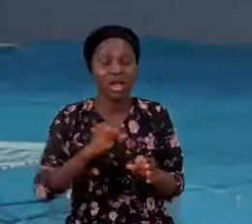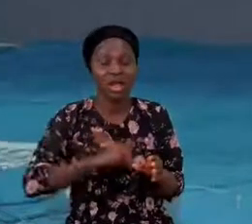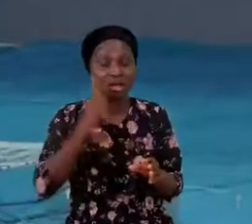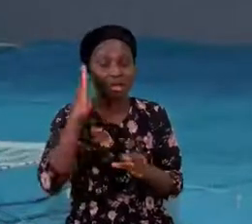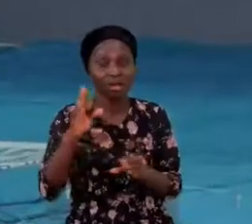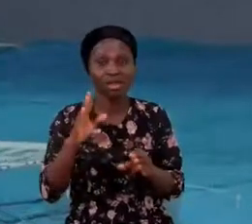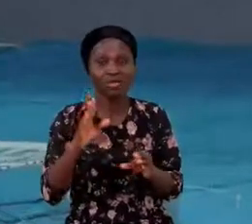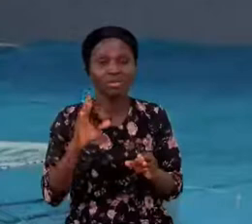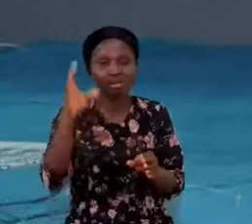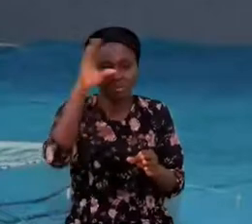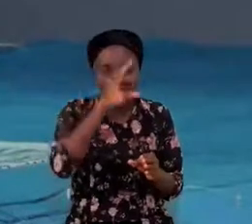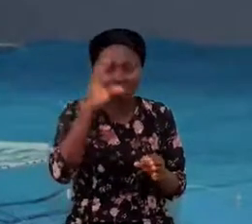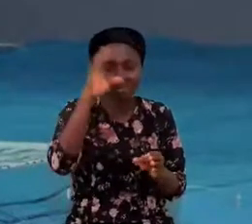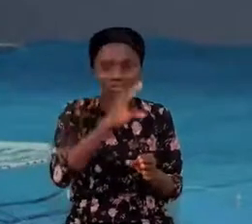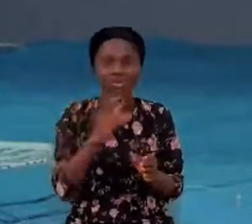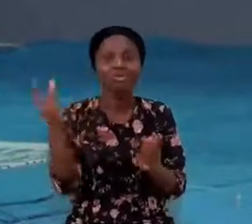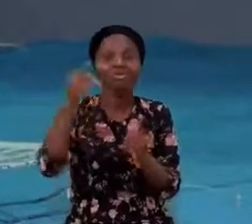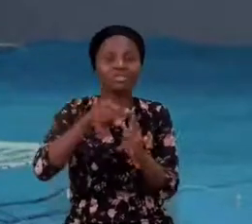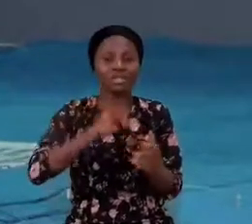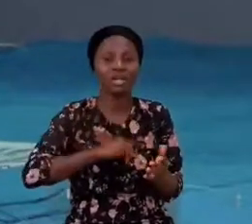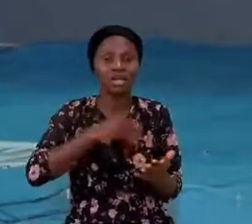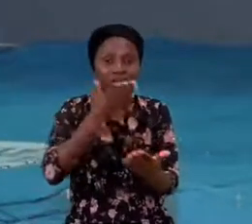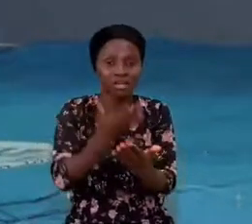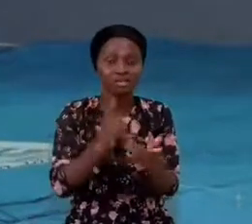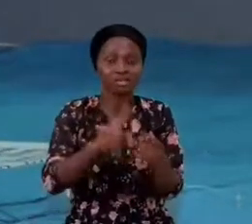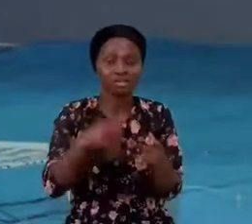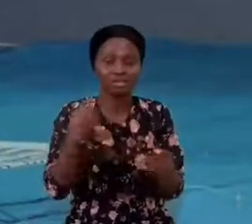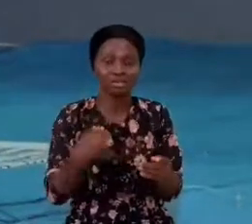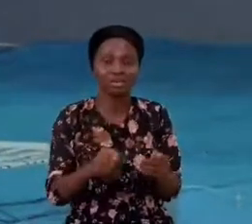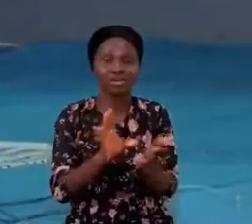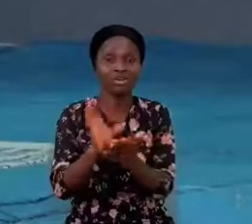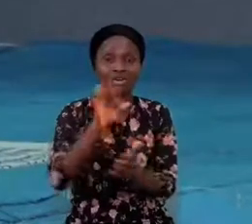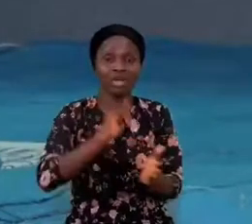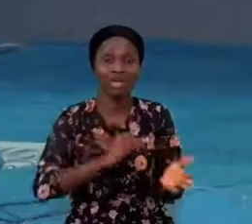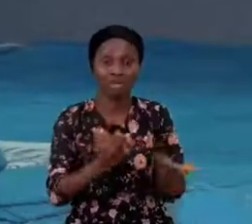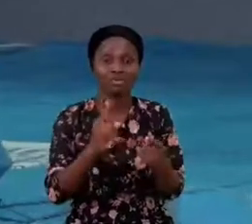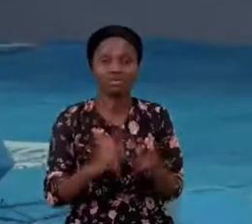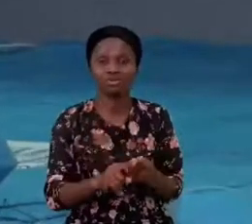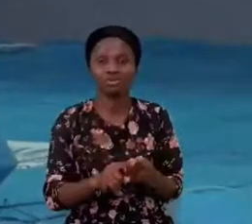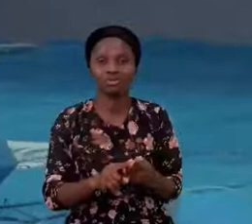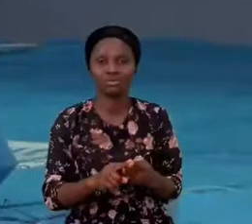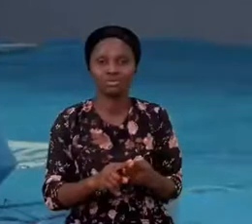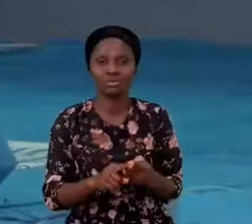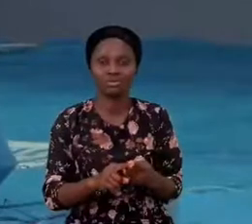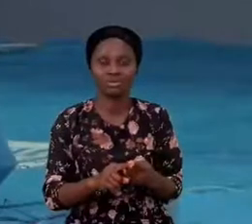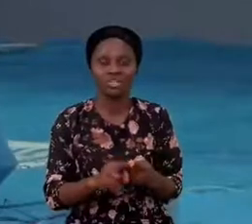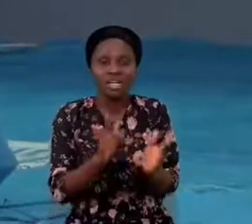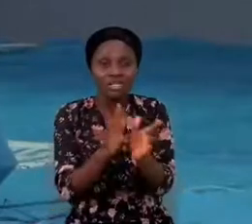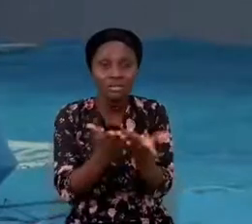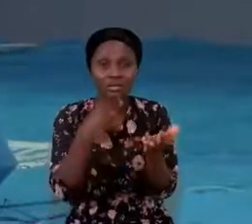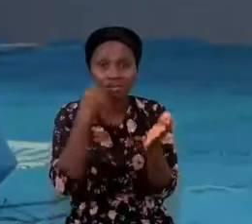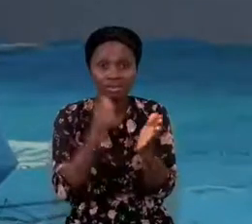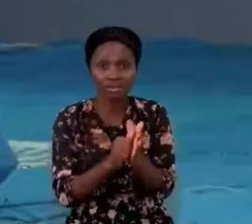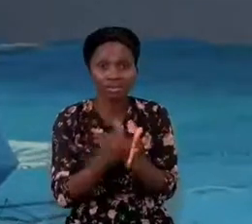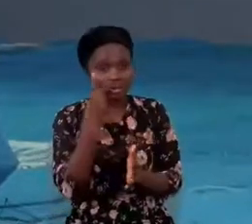affaires. Il dit, si tu trouves, vois un homme habile dans son ouvrage, il se tient auprès